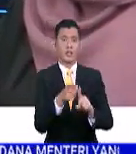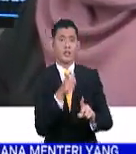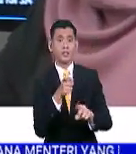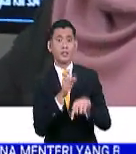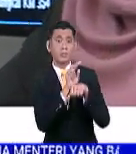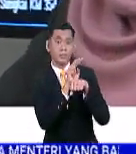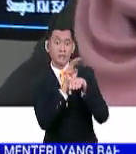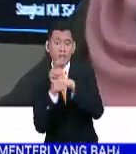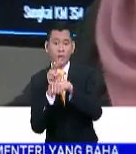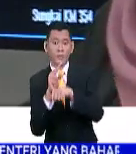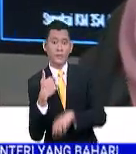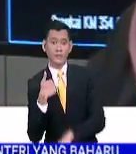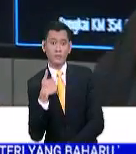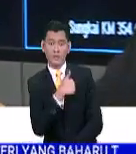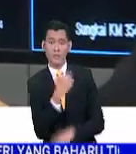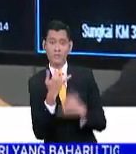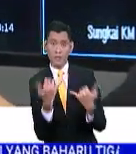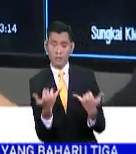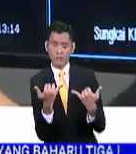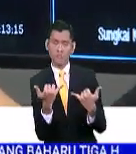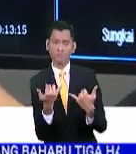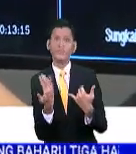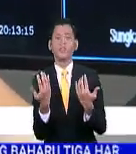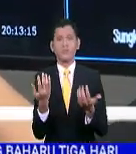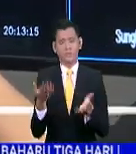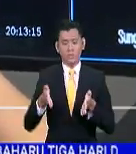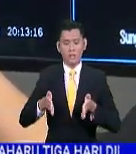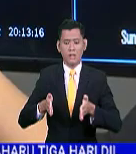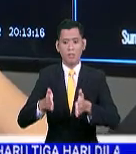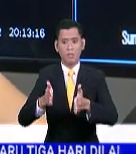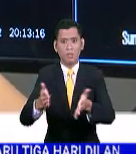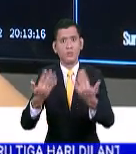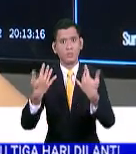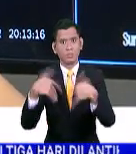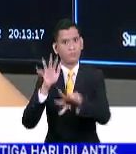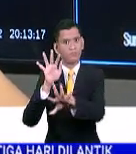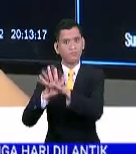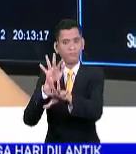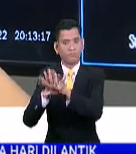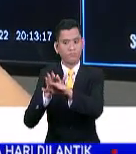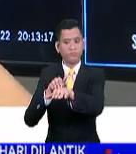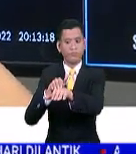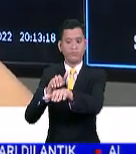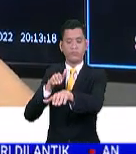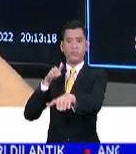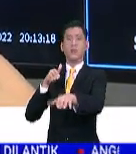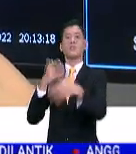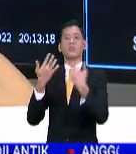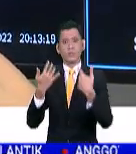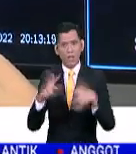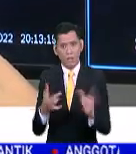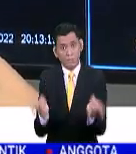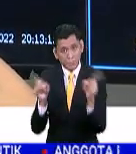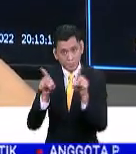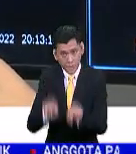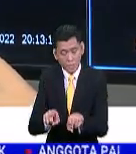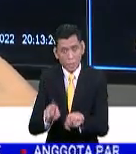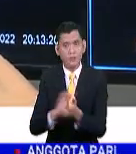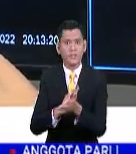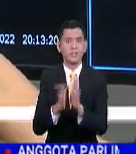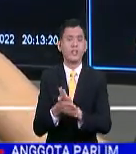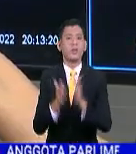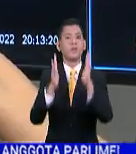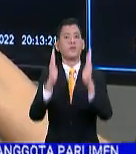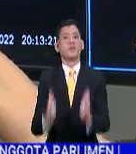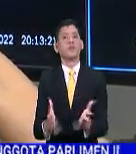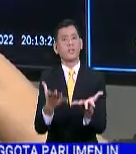kita, memang trafik agak tinggi pada hari ini dan berterusan sehingga lewat malamlah kita jangkakan. Jadi untuk pengguna-pengguna yang